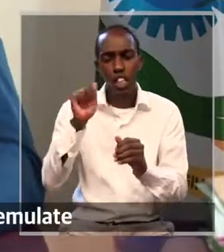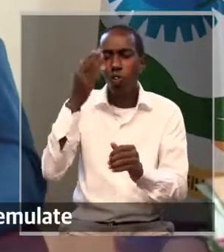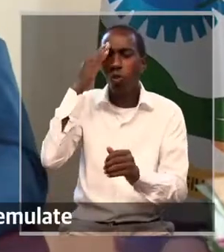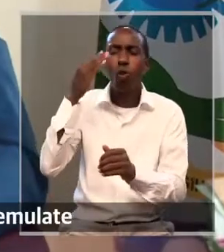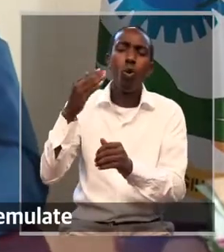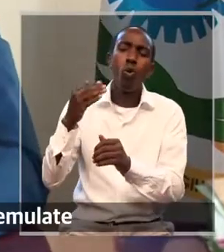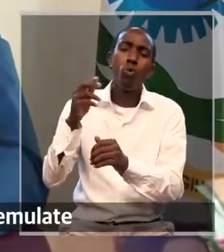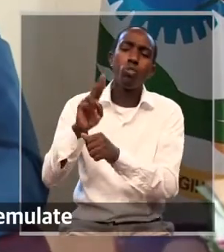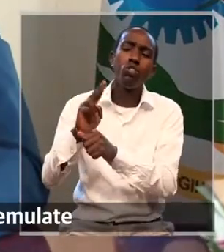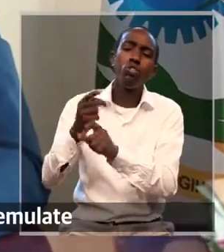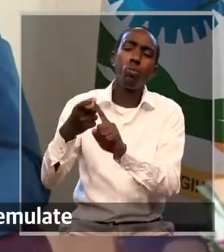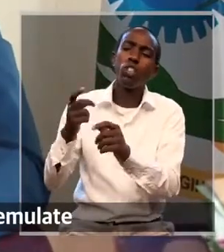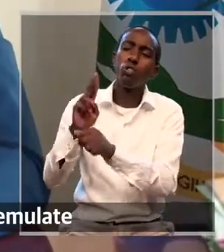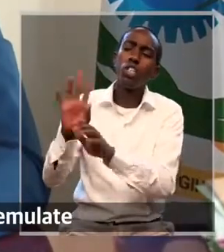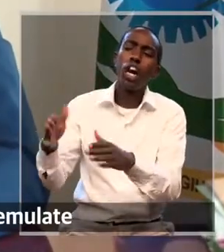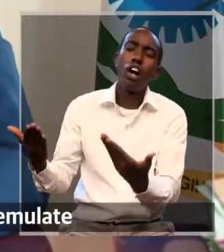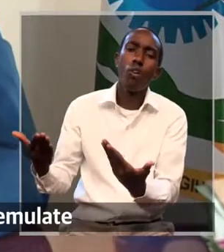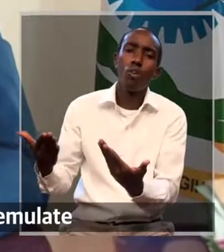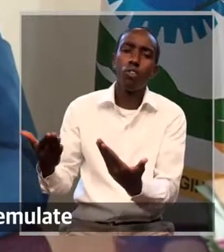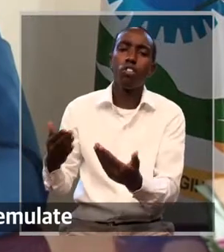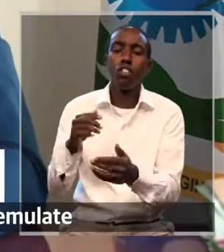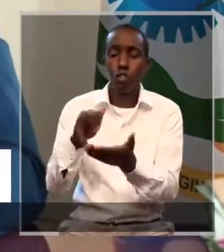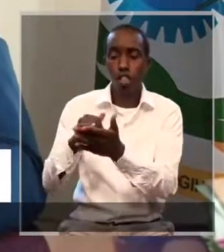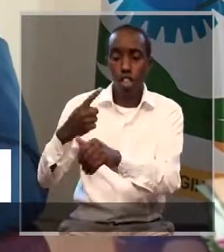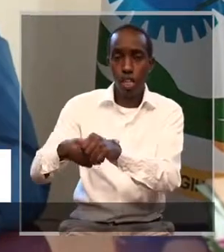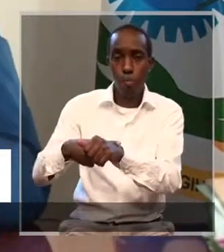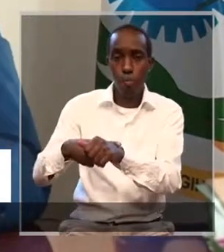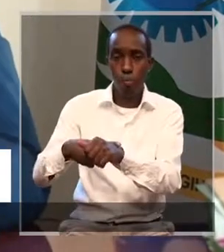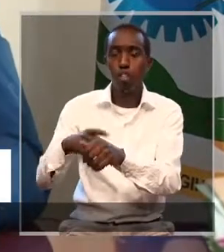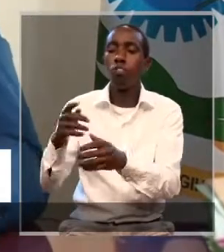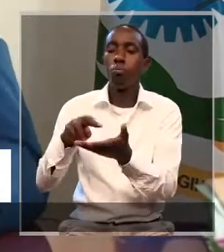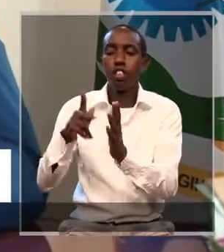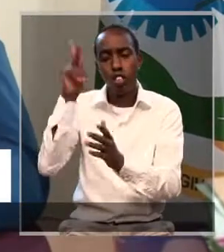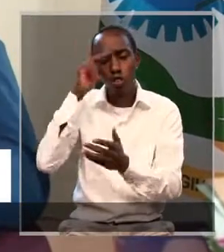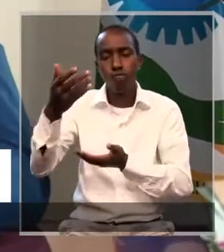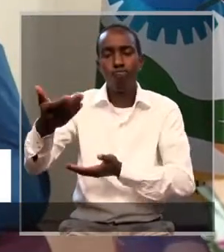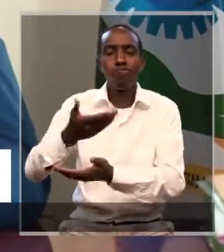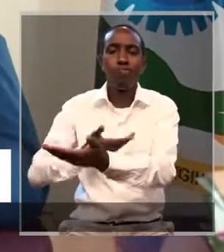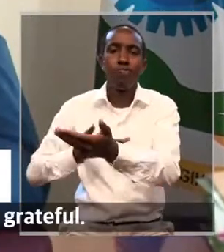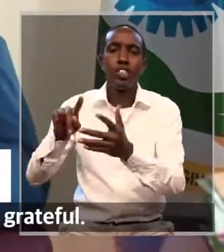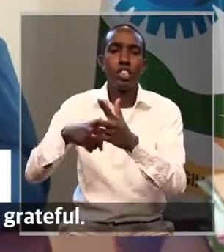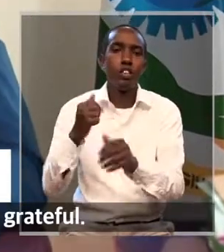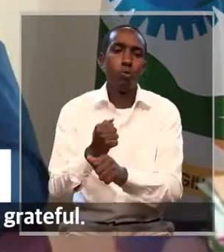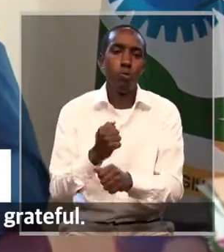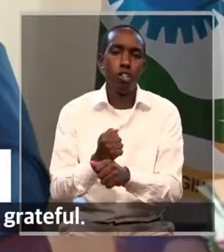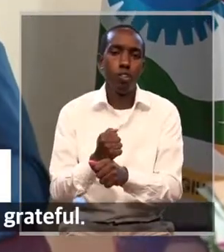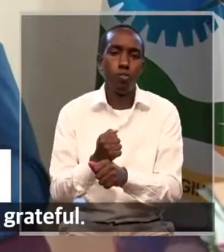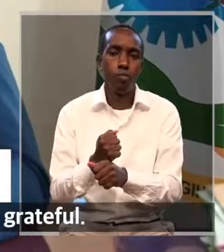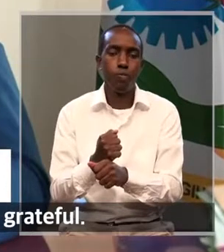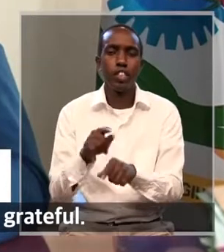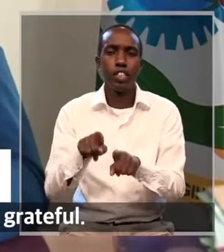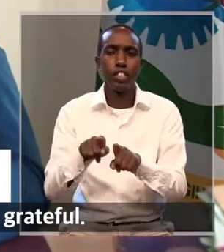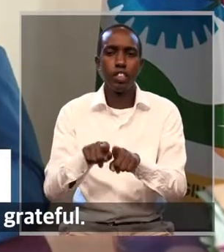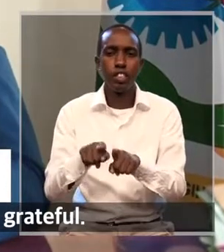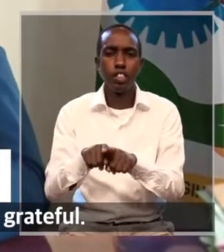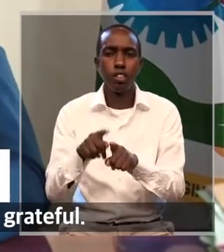kumenya aho ubigenza ute bigenda gute. Icyo gihe rero iyo knowledge transfer bitangiye gukora tukabona mu